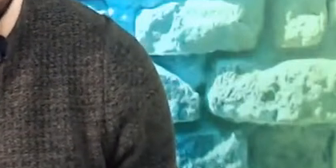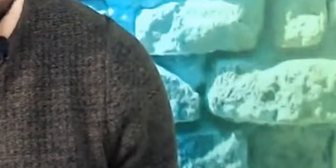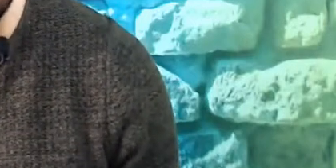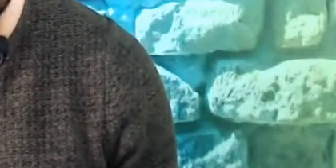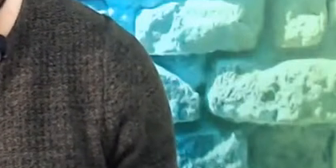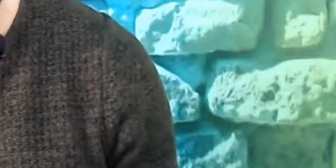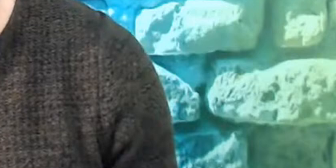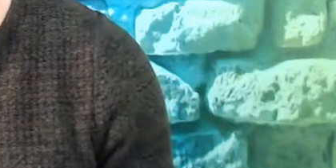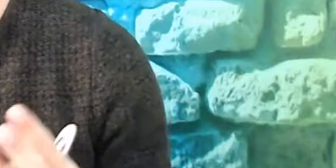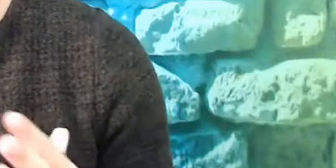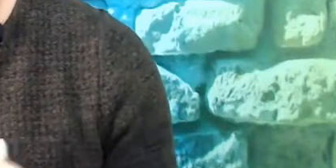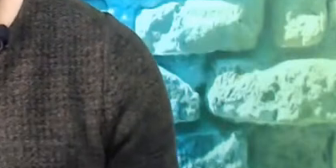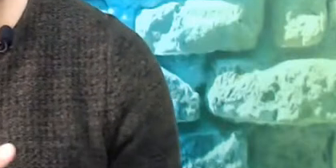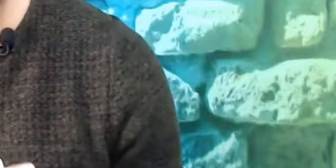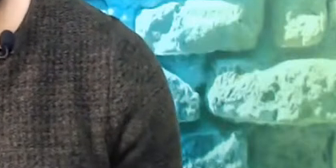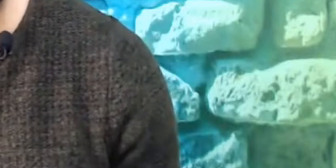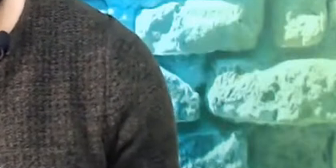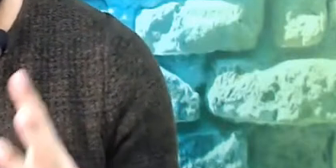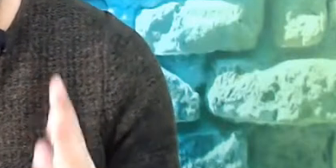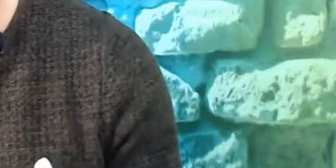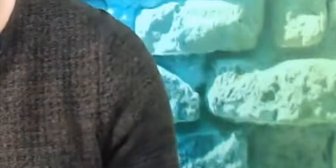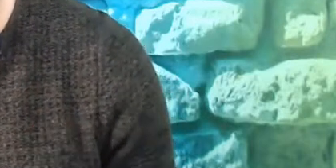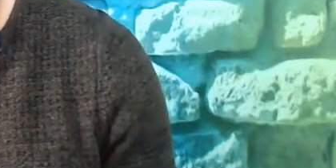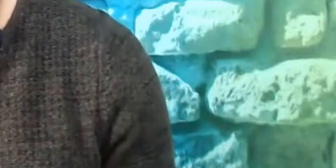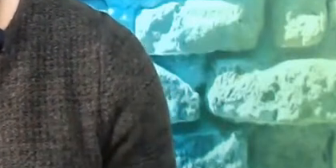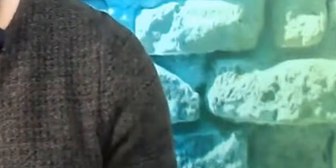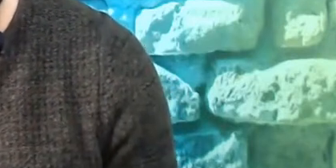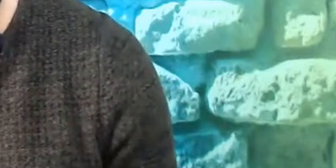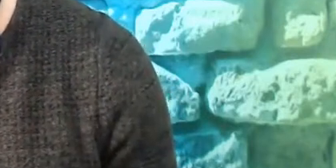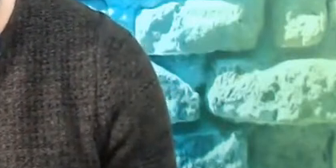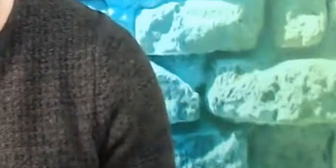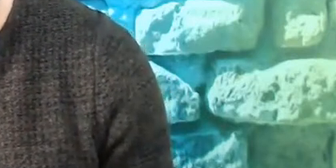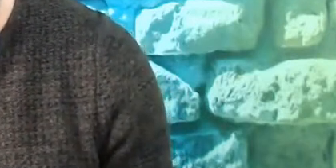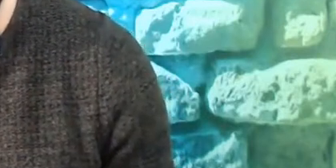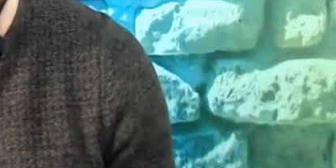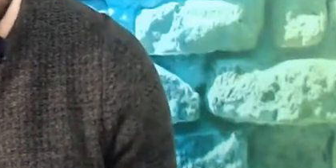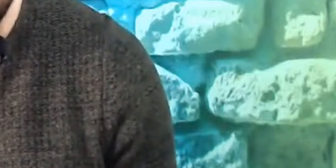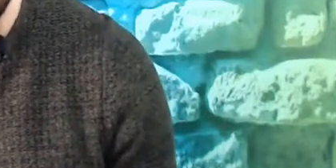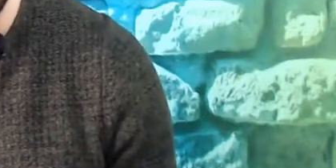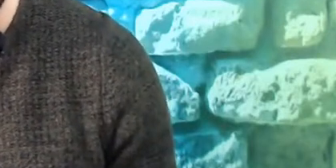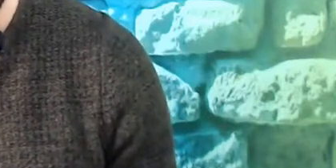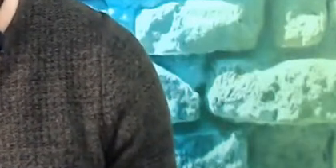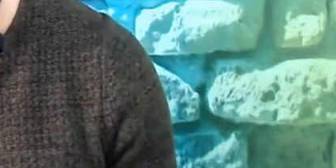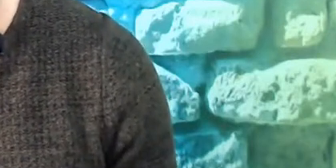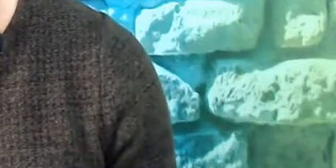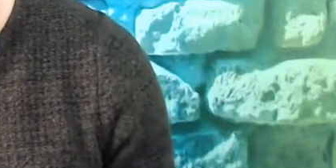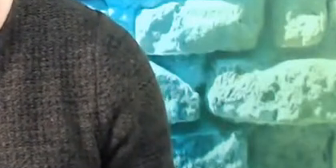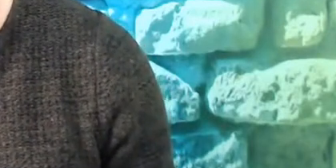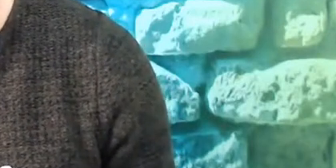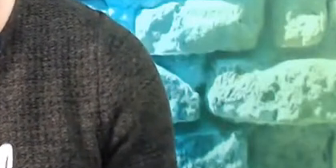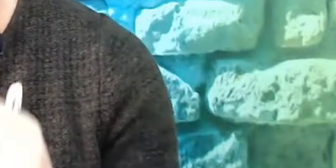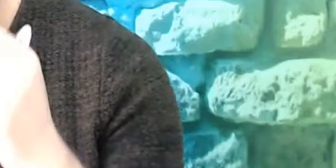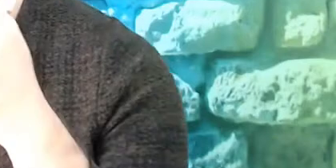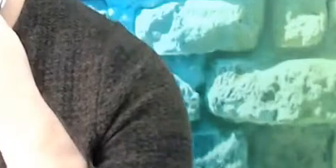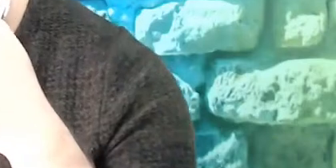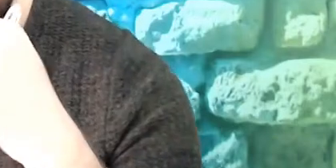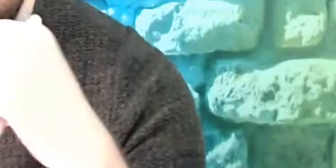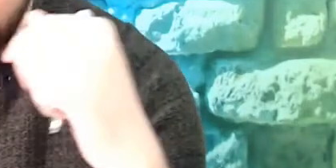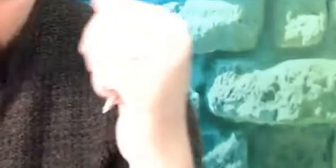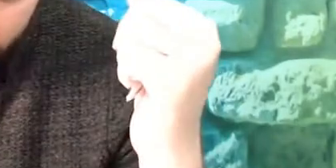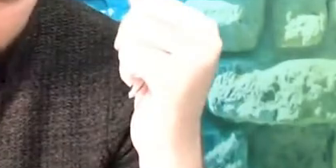sizlere ulaştıracağız. Bizler şu anda bekliyoruz. HDP grup toplantısı başlamasını bekliyoruz sevgili dostlar. Başlayıp